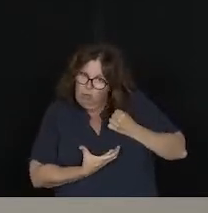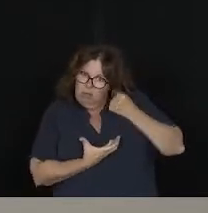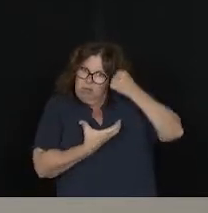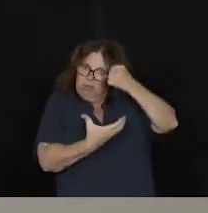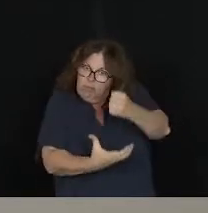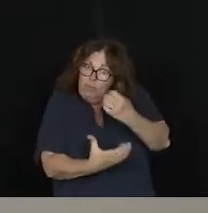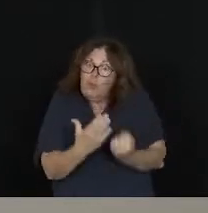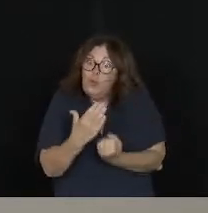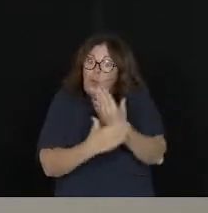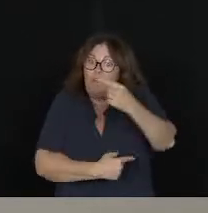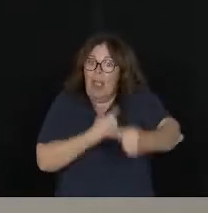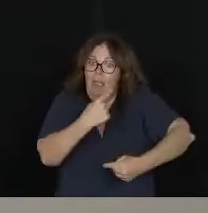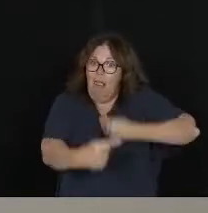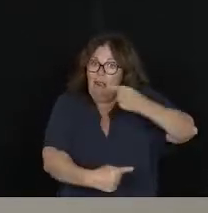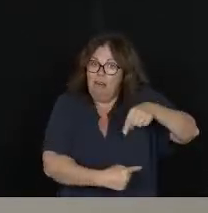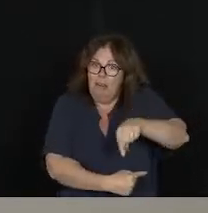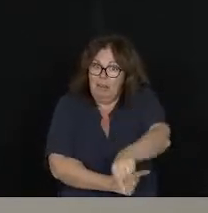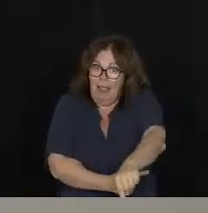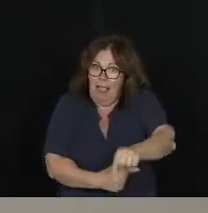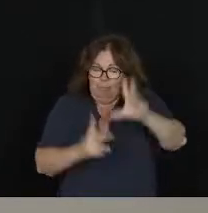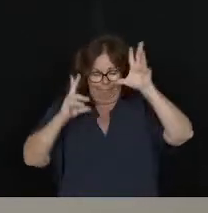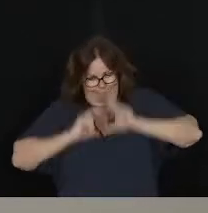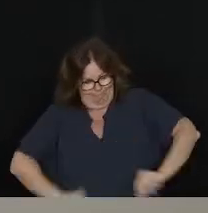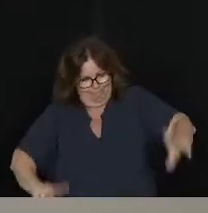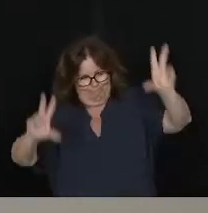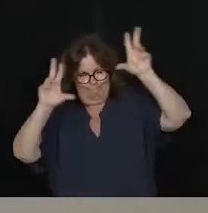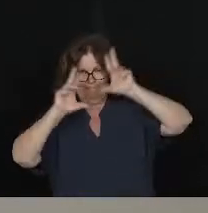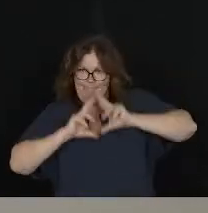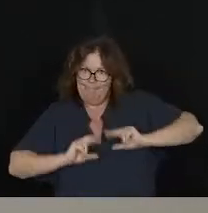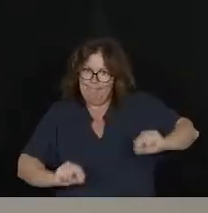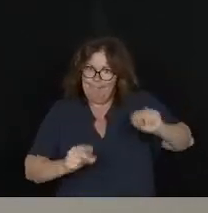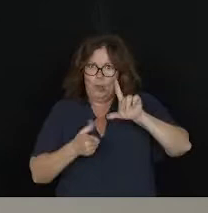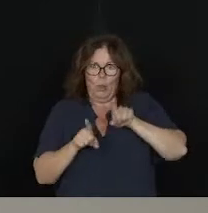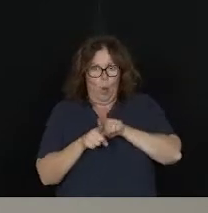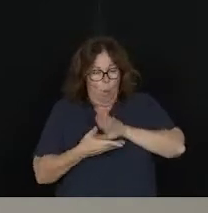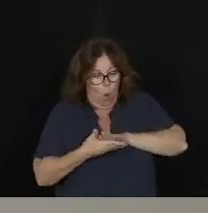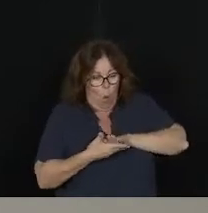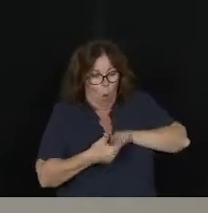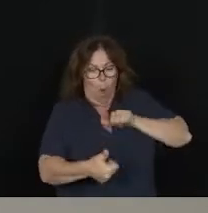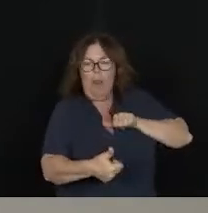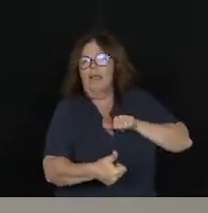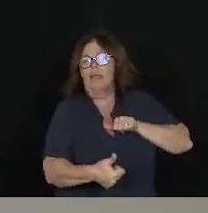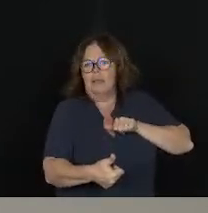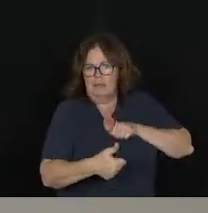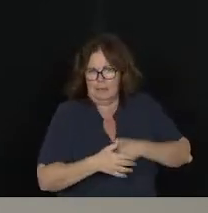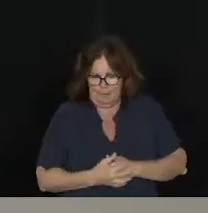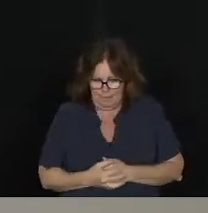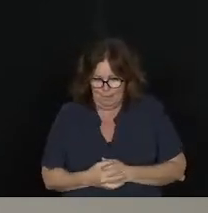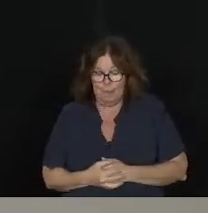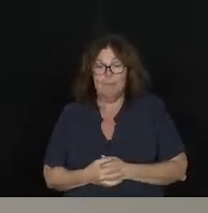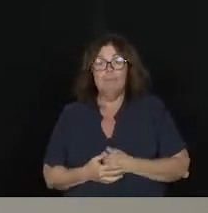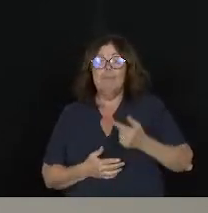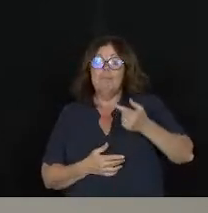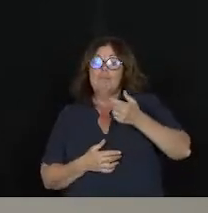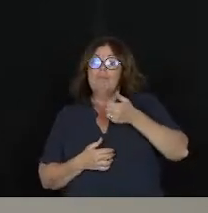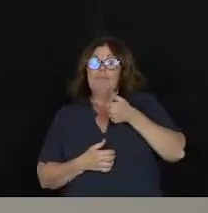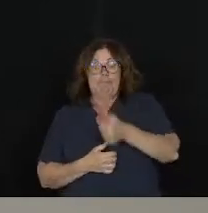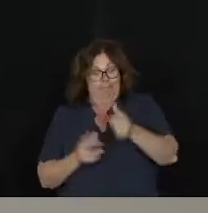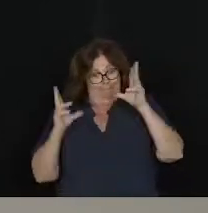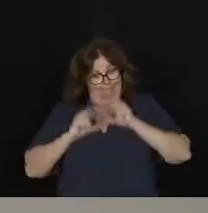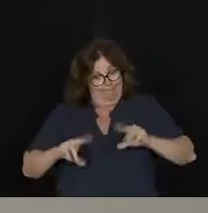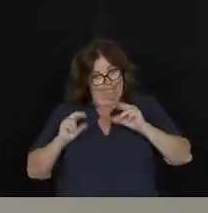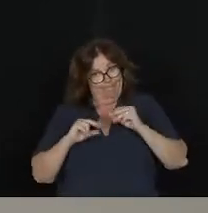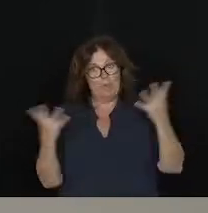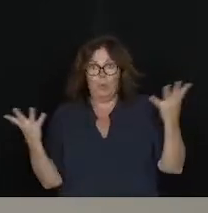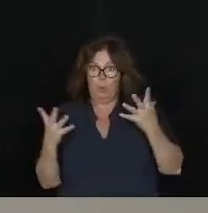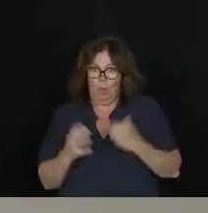à l'armée allemande pendant l'entre-deux-guerres. Qu'est-ce qu'ils apprennent, ces gens-là ? Eh bien, ils font partie des